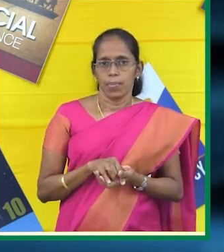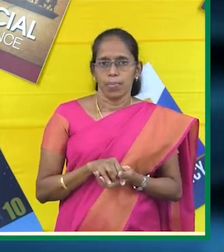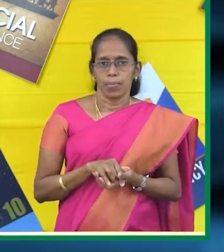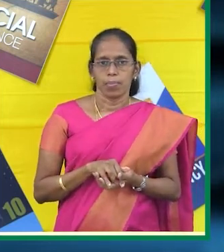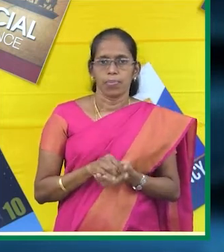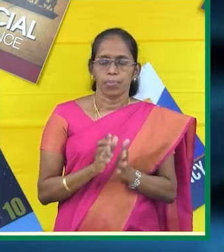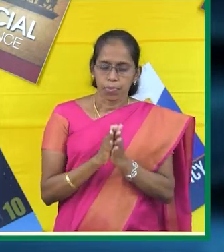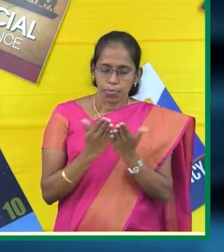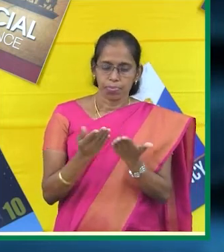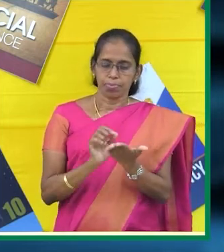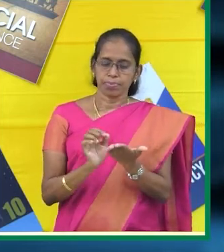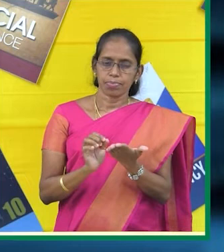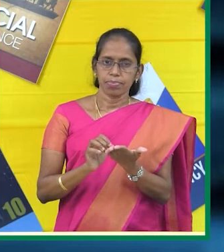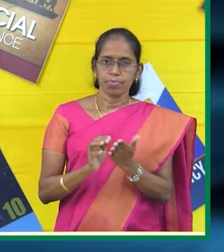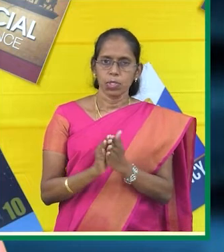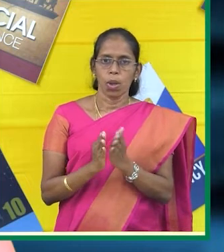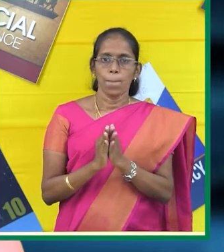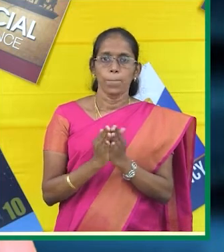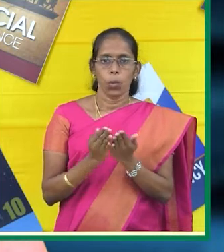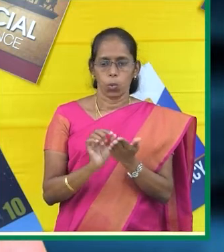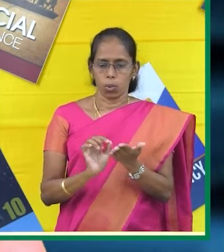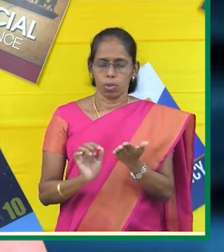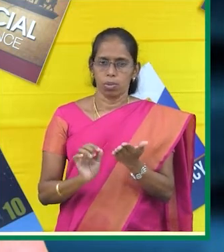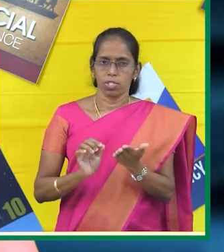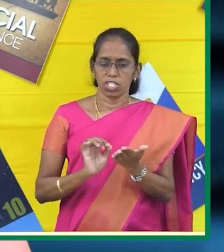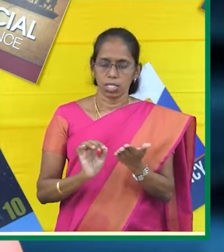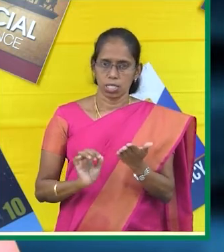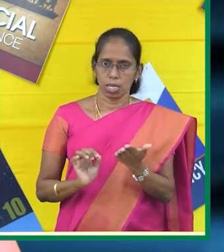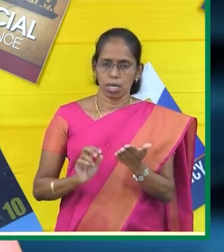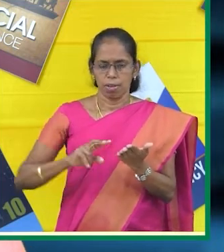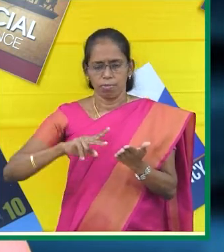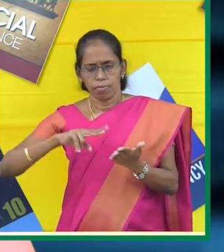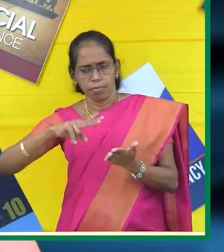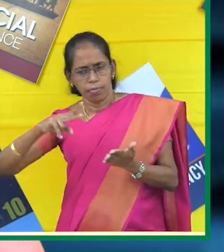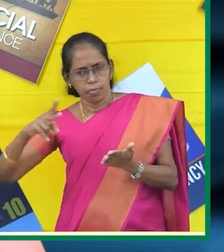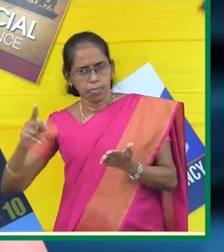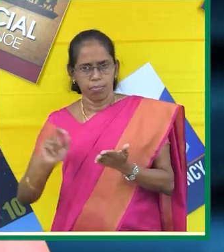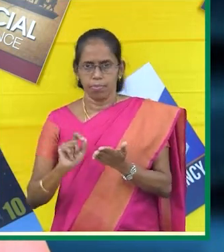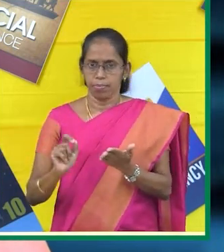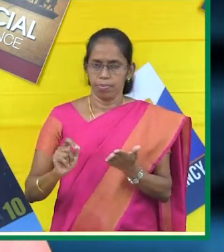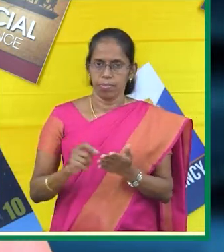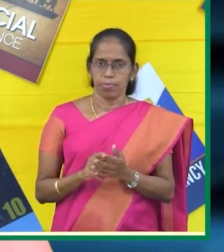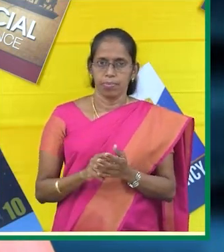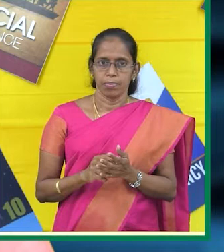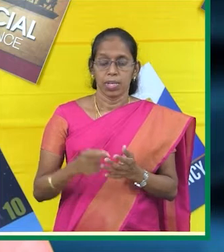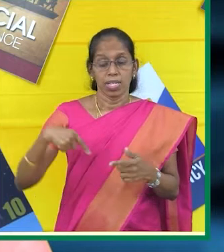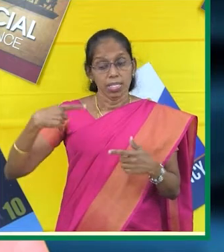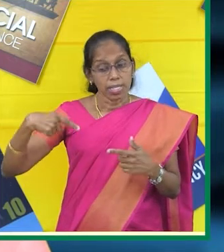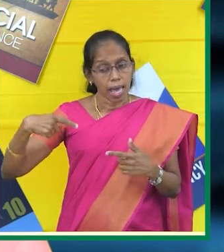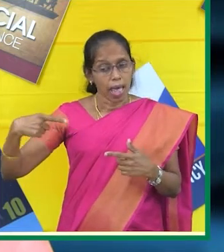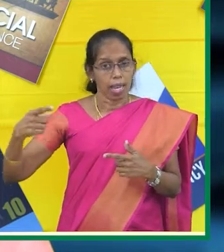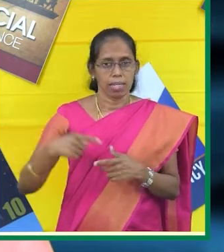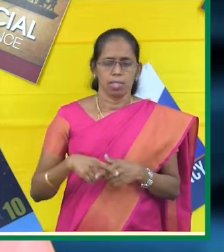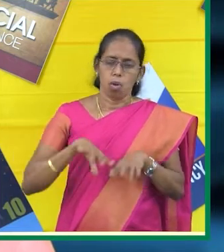மீடியா, இந்த செய்தித்தாள்கள், பத்திரிகைகள், சஞ்சிகைகள், ஜேர்னல்ஸ், மேகசின்ஸ்